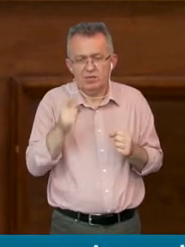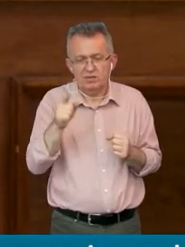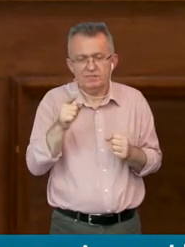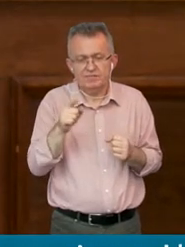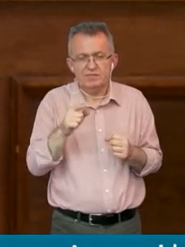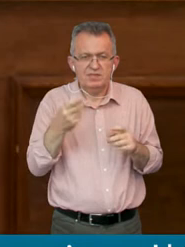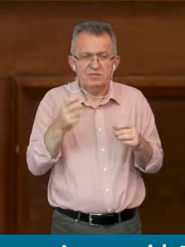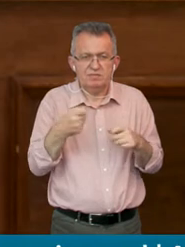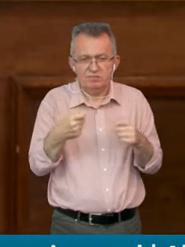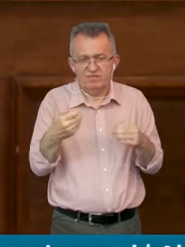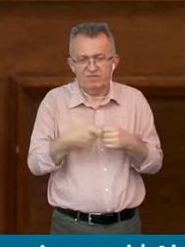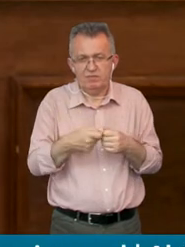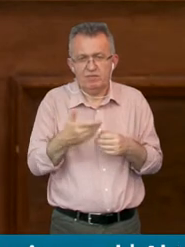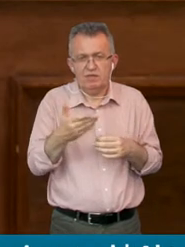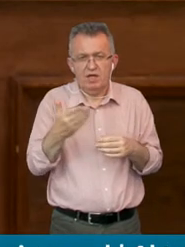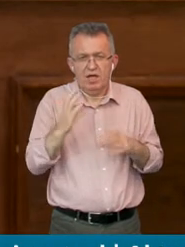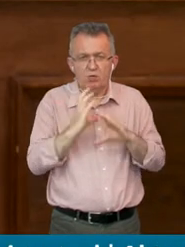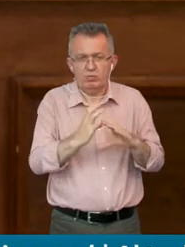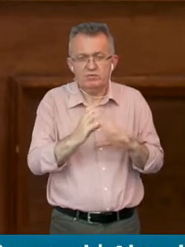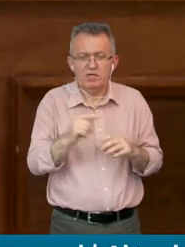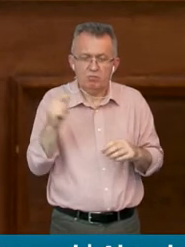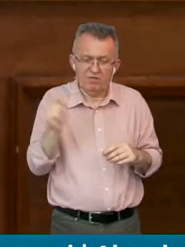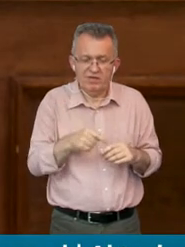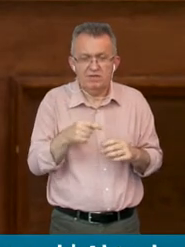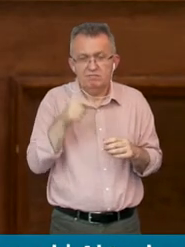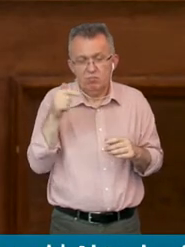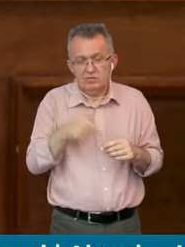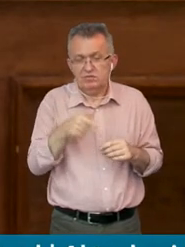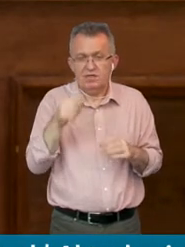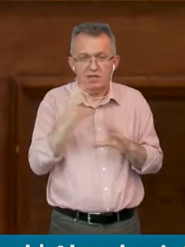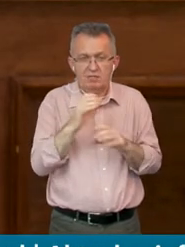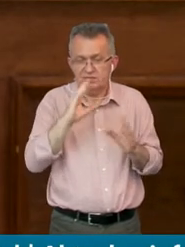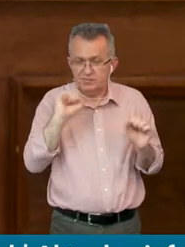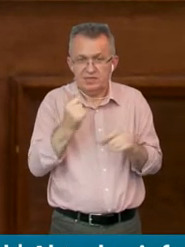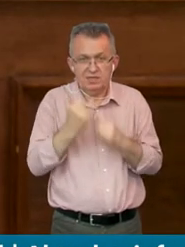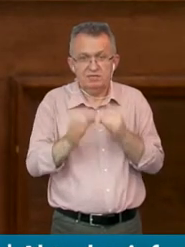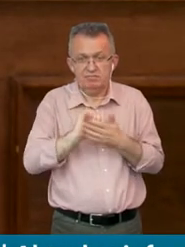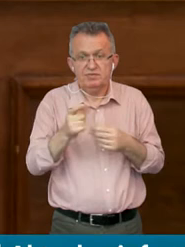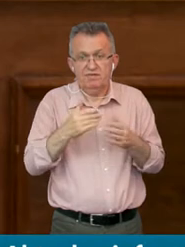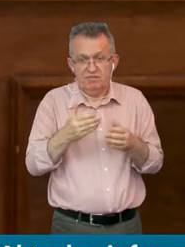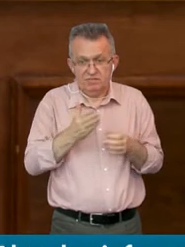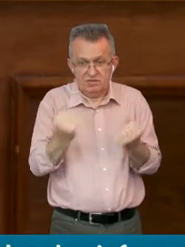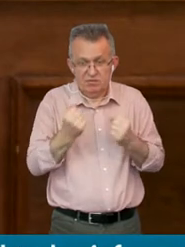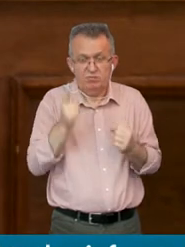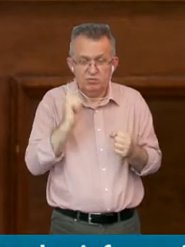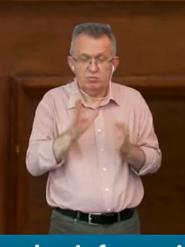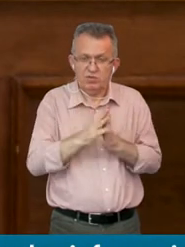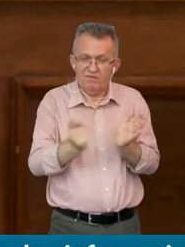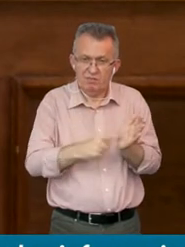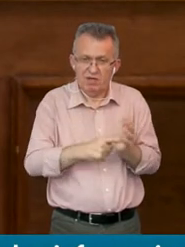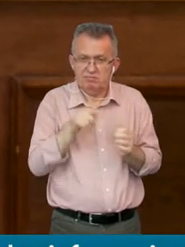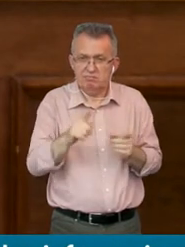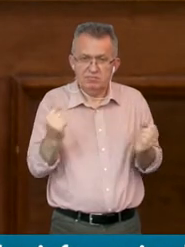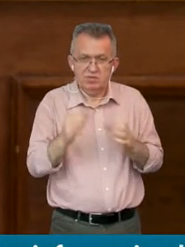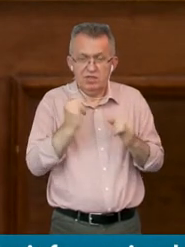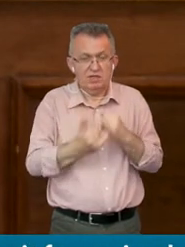funkcjonowanie spółek autobusowych. Więc powinna ta klimatyzacja, jeszcze raz podkreślam, działać, jeśli jest sprawna, i proszę tego wymagać od kierowców, a jeżeli